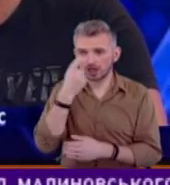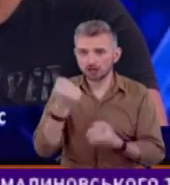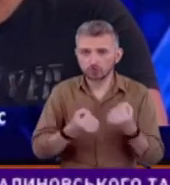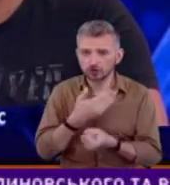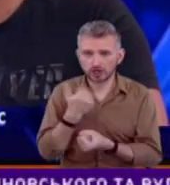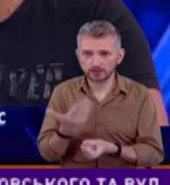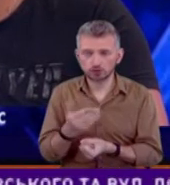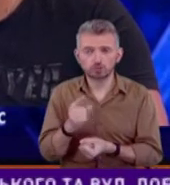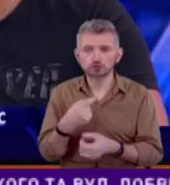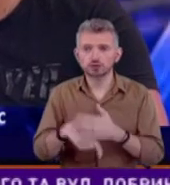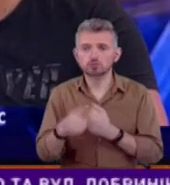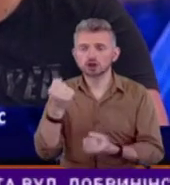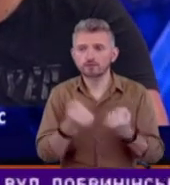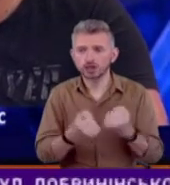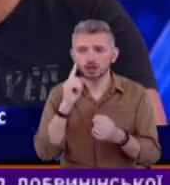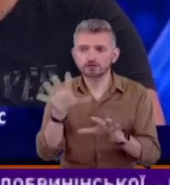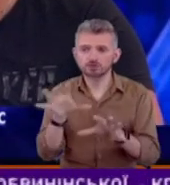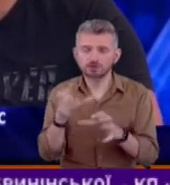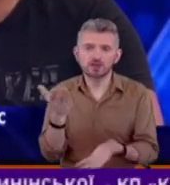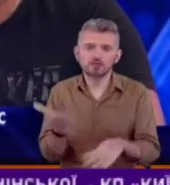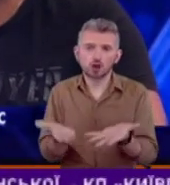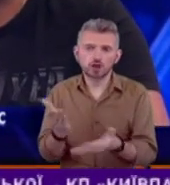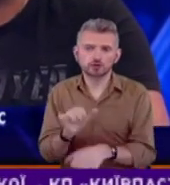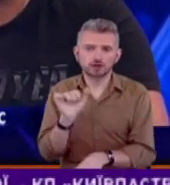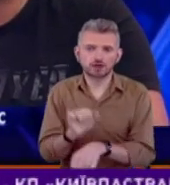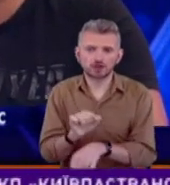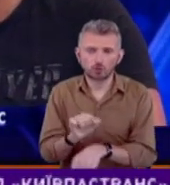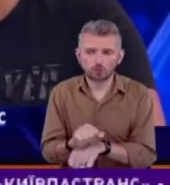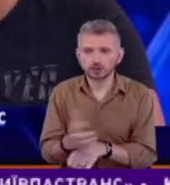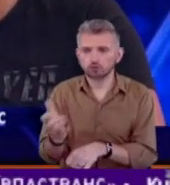нет. Почему? Потому что водитель воспринимает вероятность остановки,